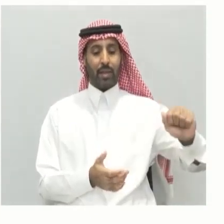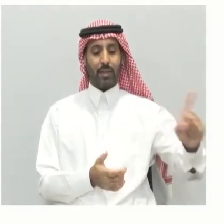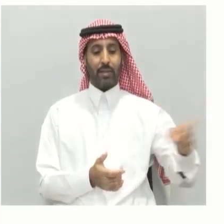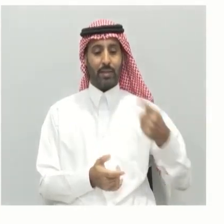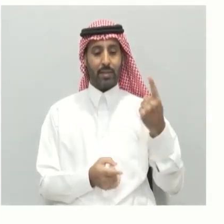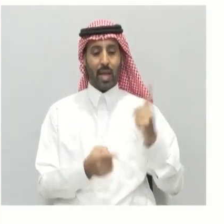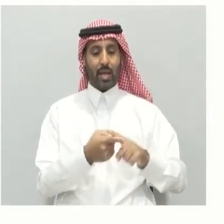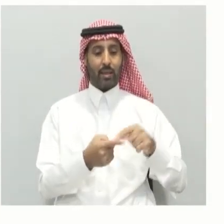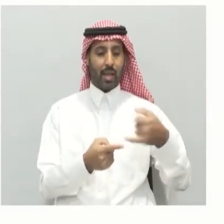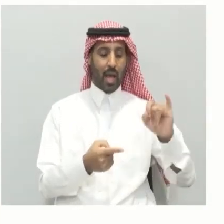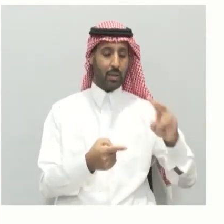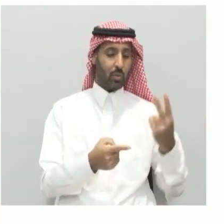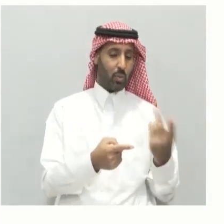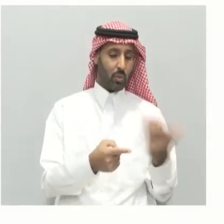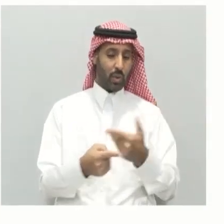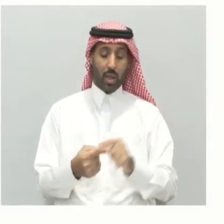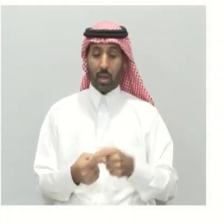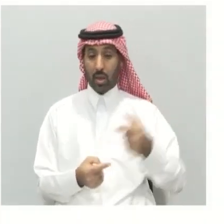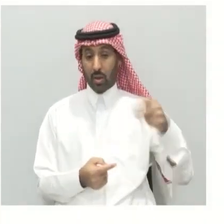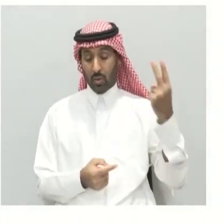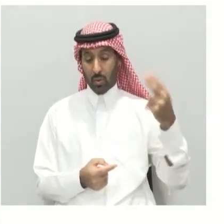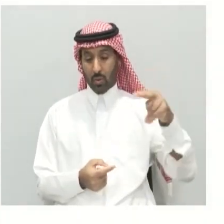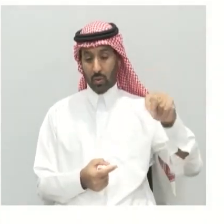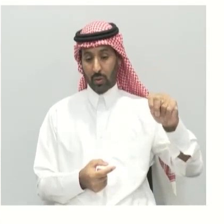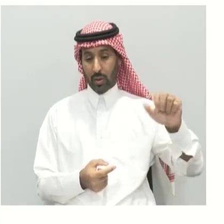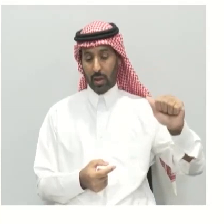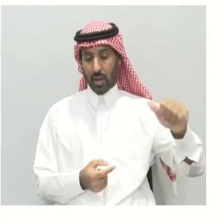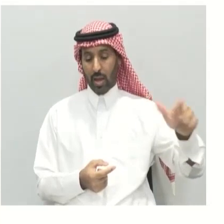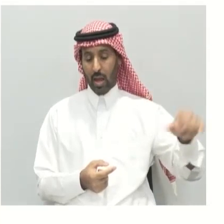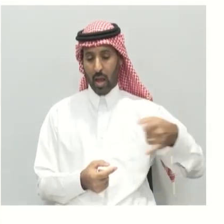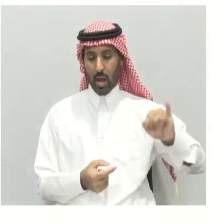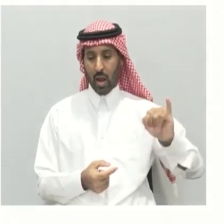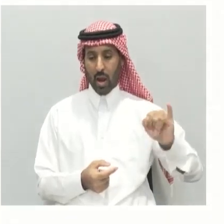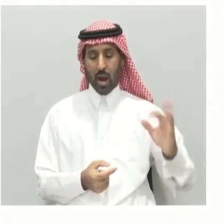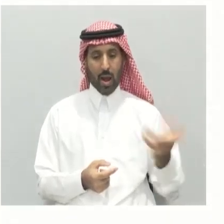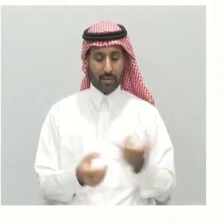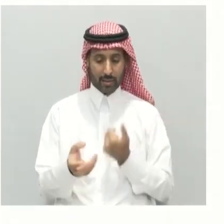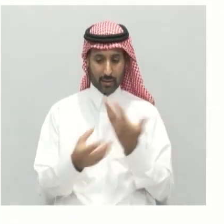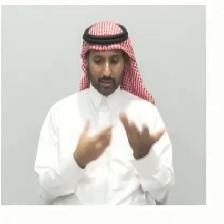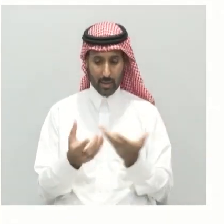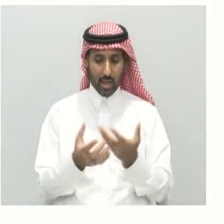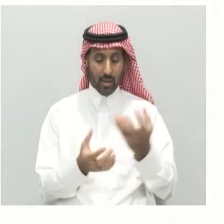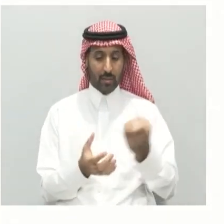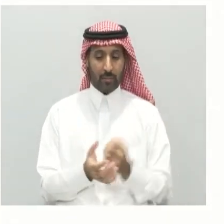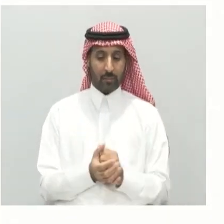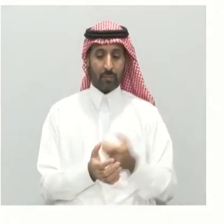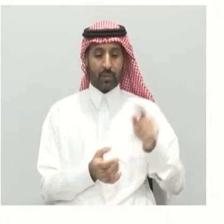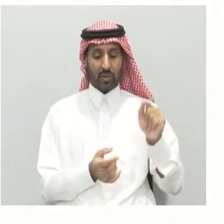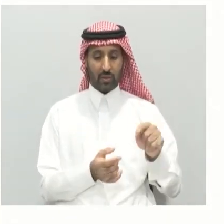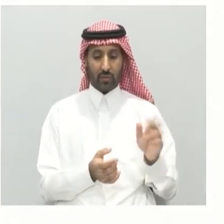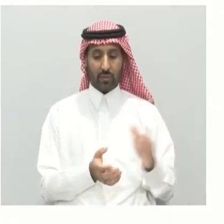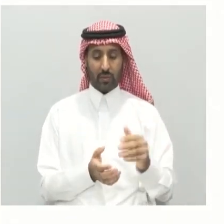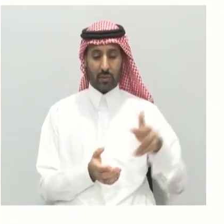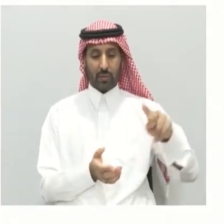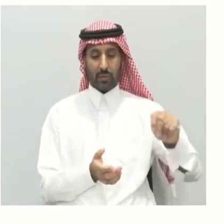2 بينتج ماذا ان اي اي في هذه الحاله نكتب اول شي اعداد التاكسد اعداد التاكسد عندي كم هنا صفر